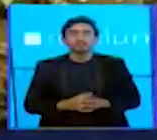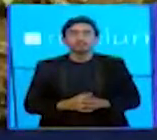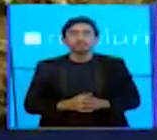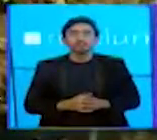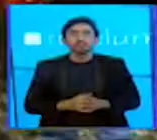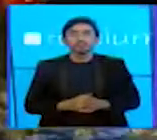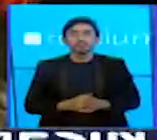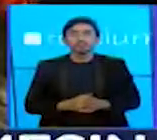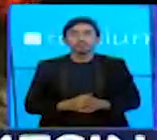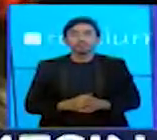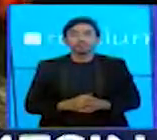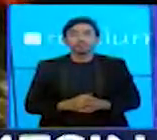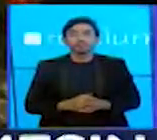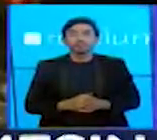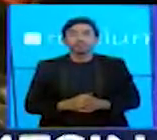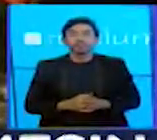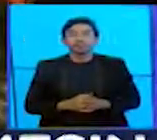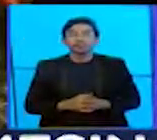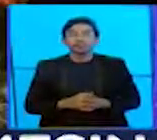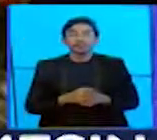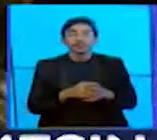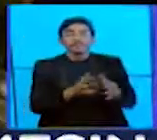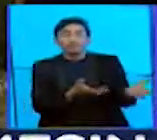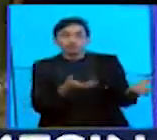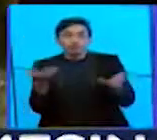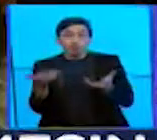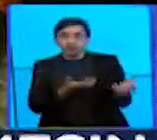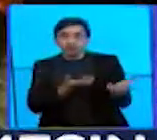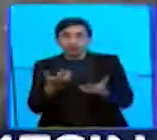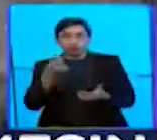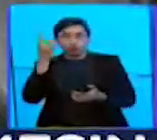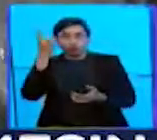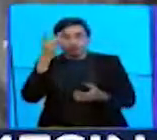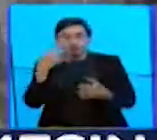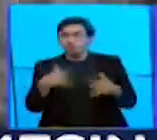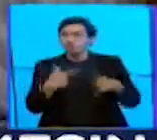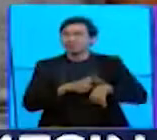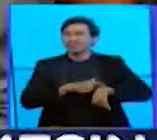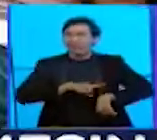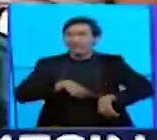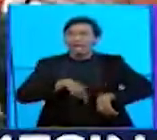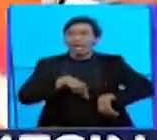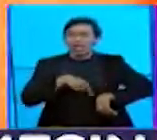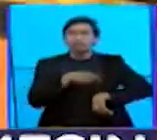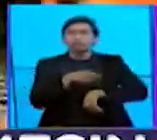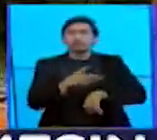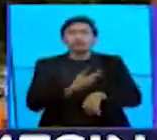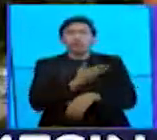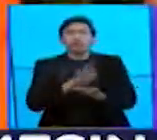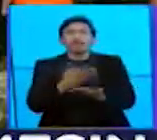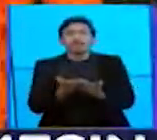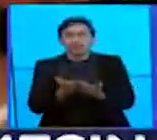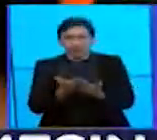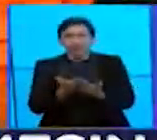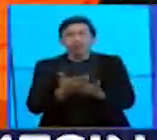Proses evakuasi Kadek Juliawan, seorang kernet truk, berlangsung dramatis. Korban tewas tertimpa pohon tumbang, sementara sang sopir